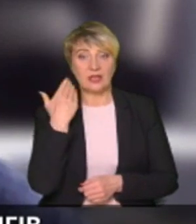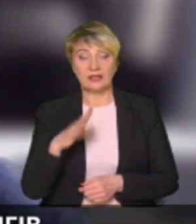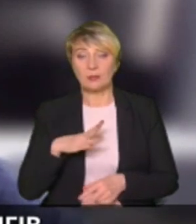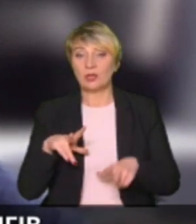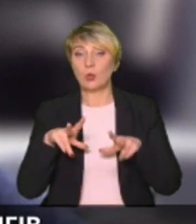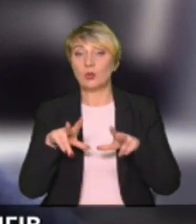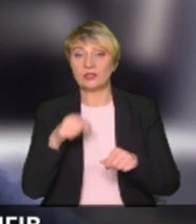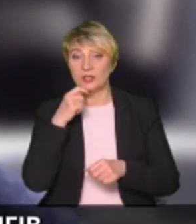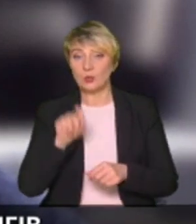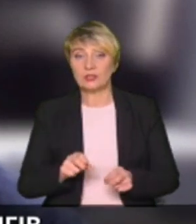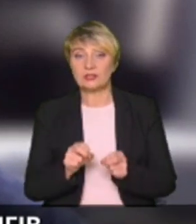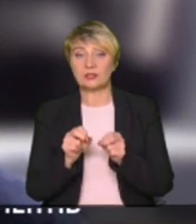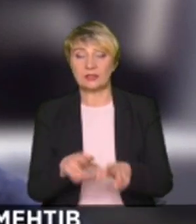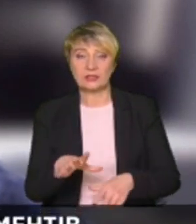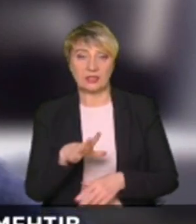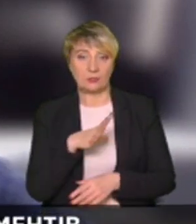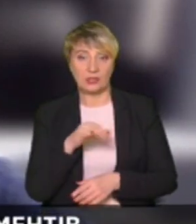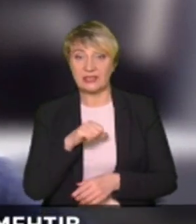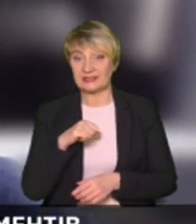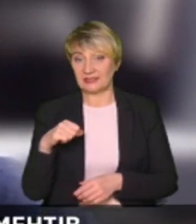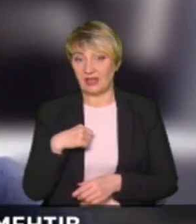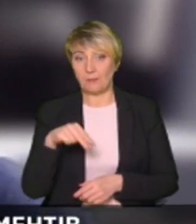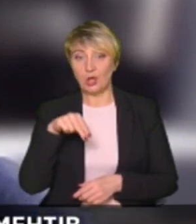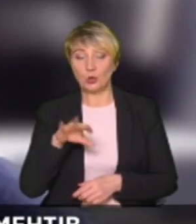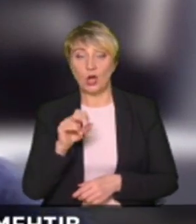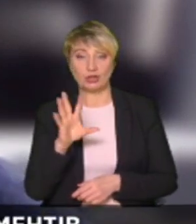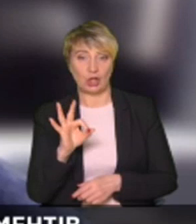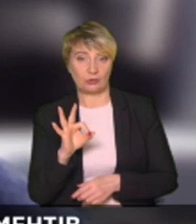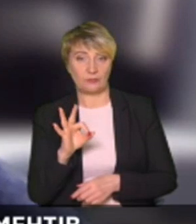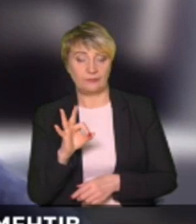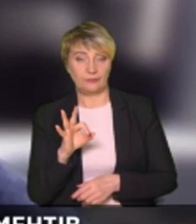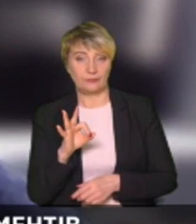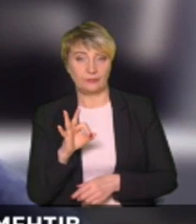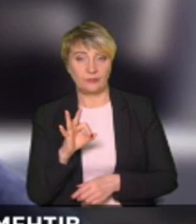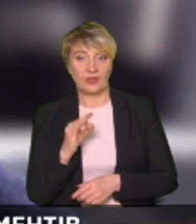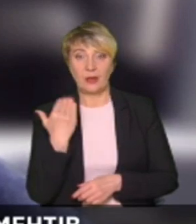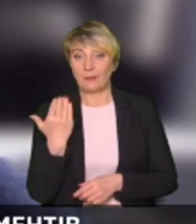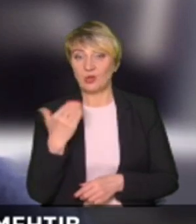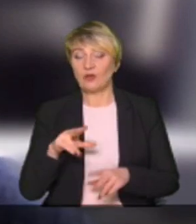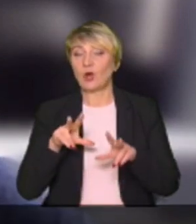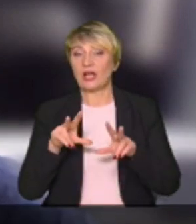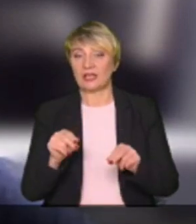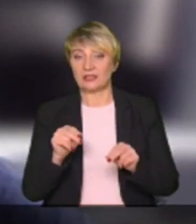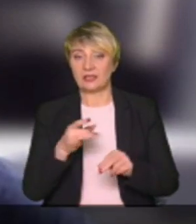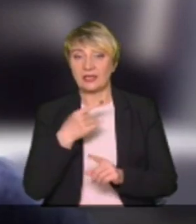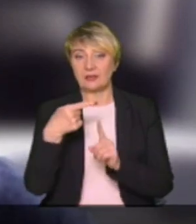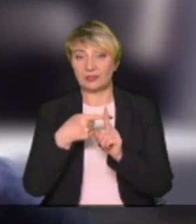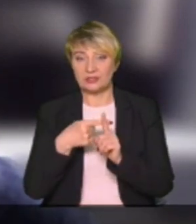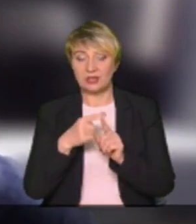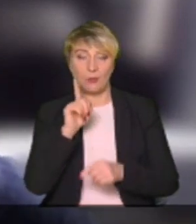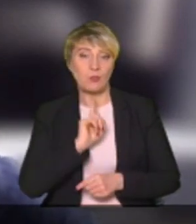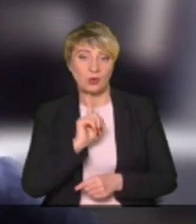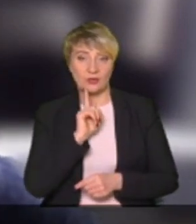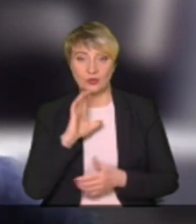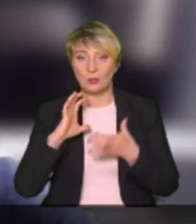української безпеки захотів бути навіть сам Лукашенко. Ну, але я думаю, що, в принципі, про його гарантії ми говорити про щось серйозне,